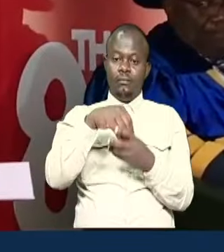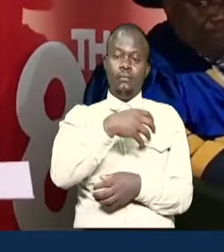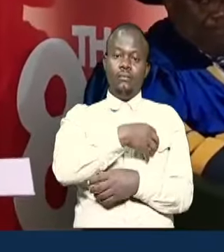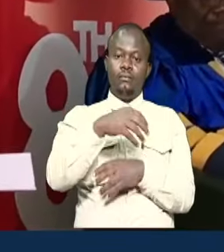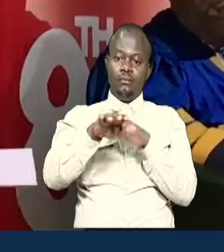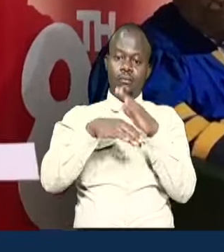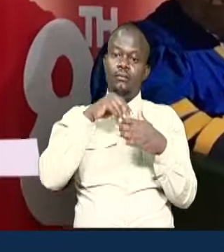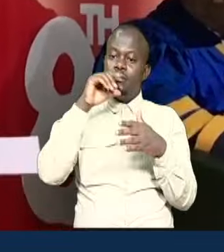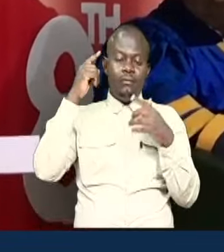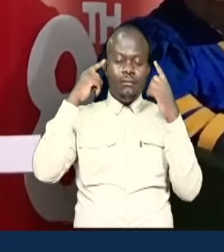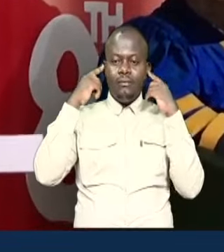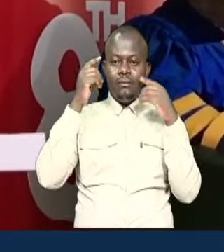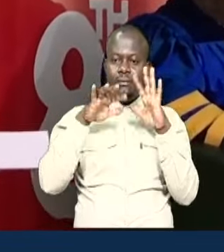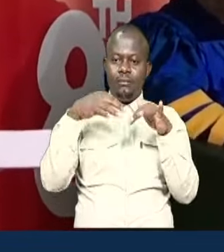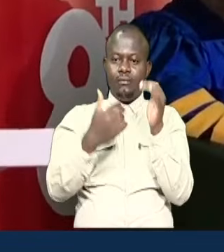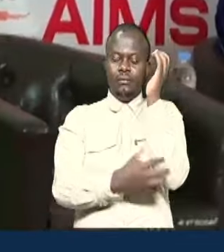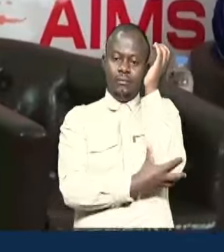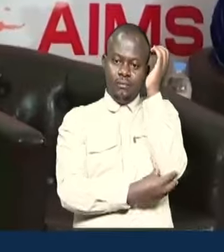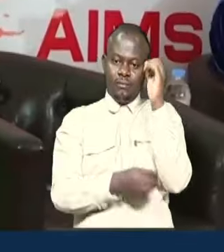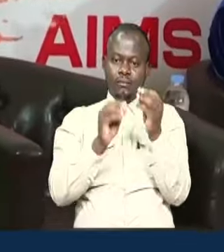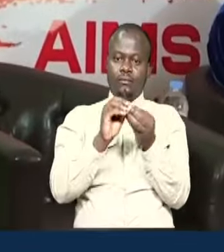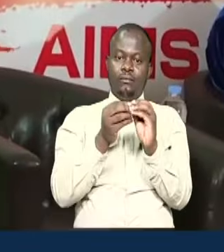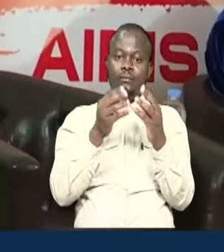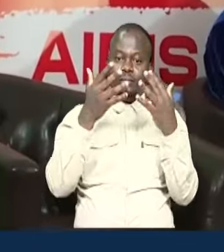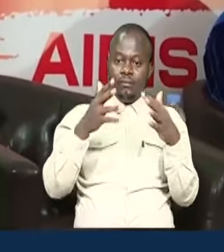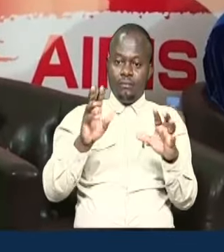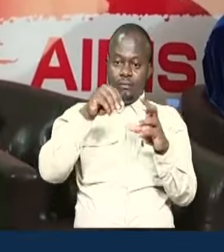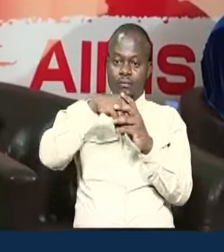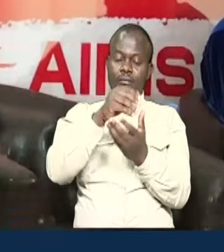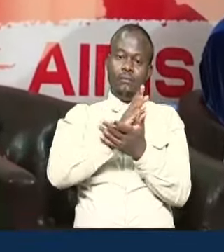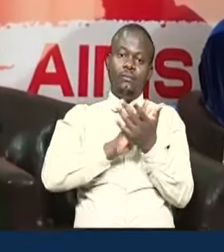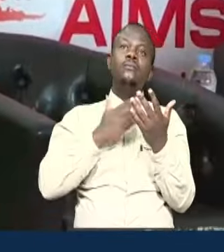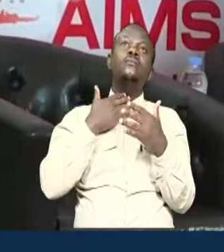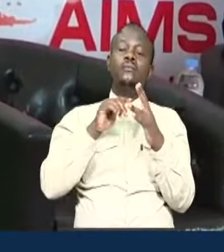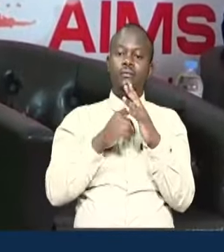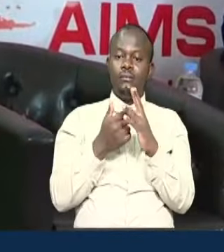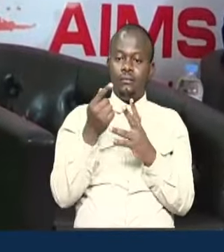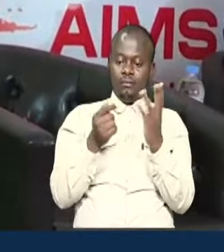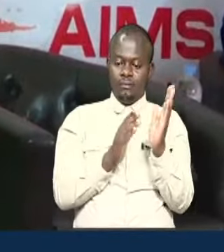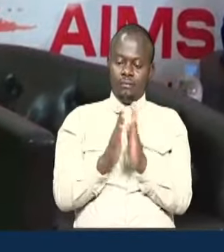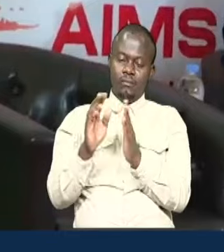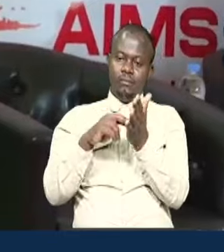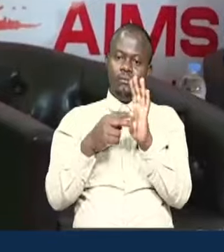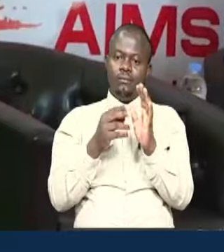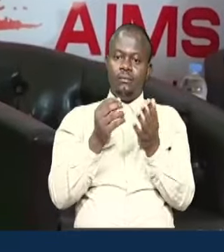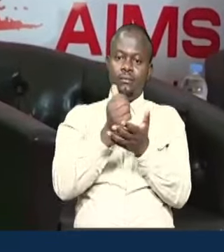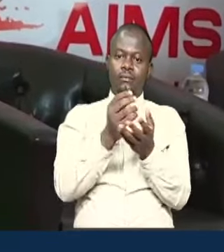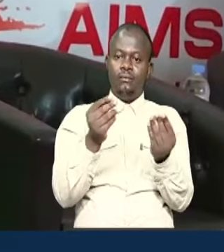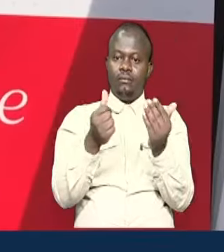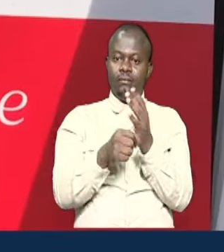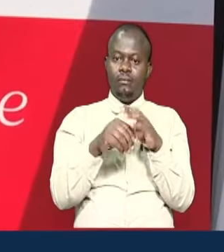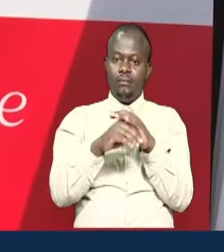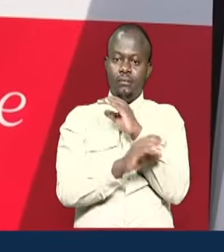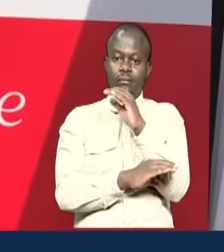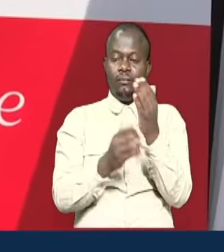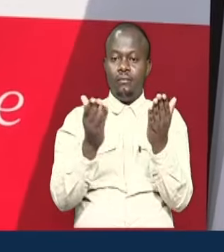bikaba bitumvikana ukuntu kena Imibare baminujemo ni kimwe mu byo bashaka guheraho bategura imishinga yakemura ibibazo biri mu bihugu by'uyu mugabane.